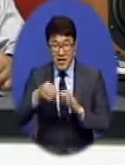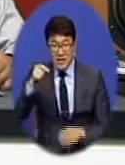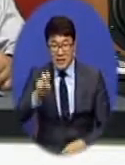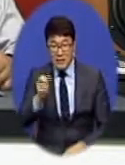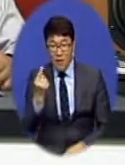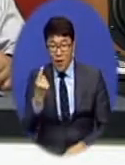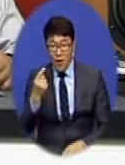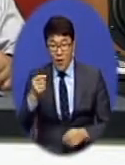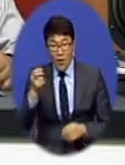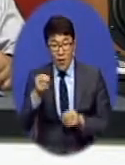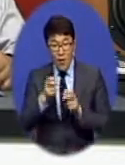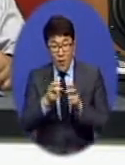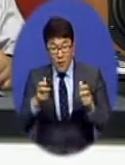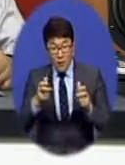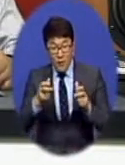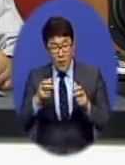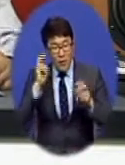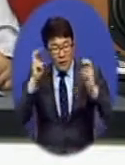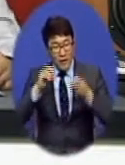금호고속에 근무를 하셨군요. 예예예. 예, 예.